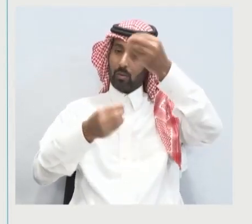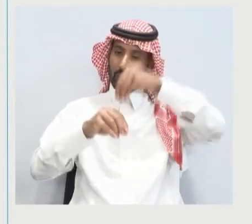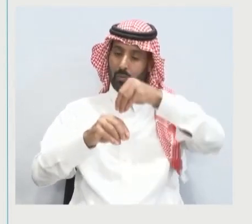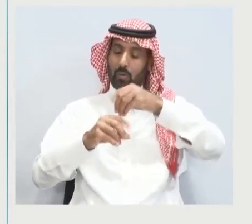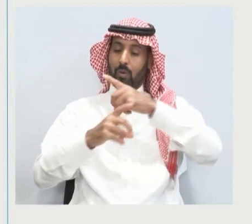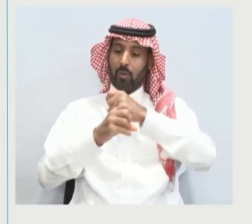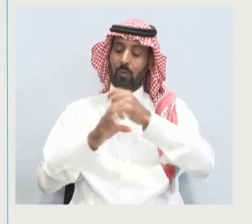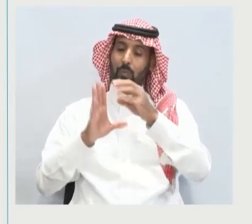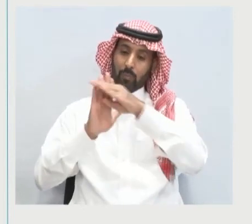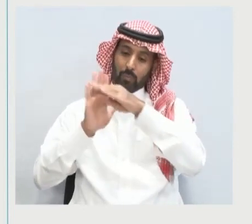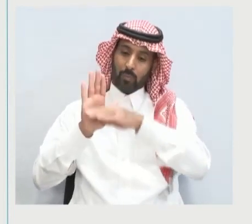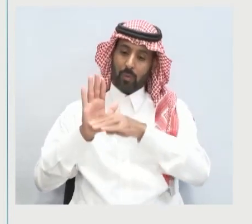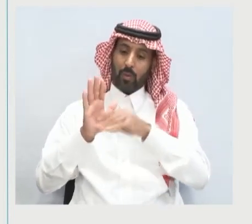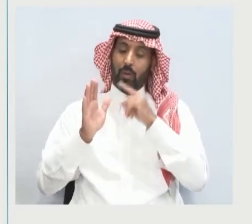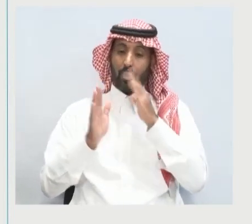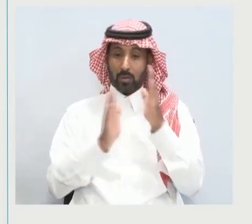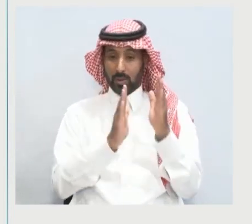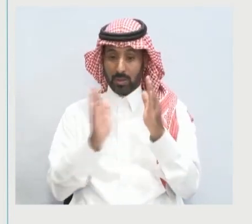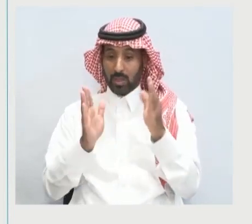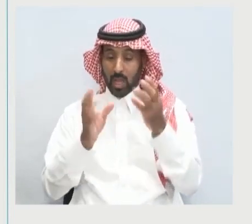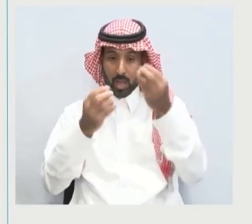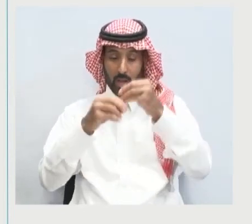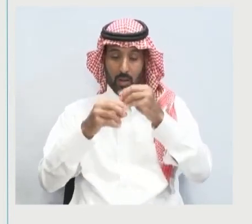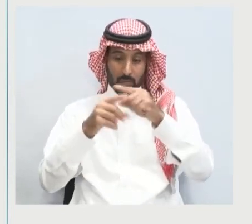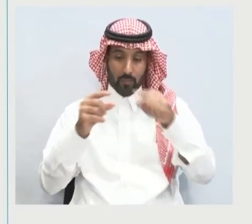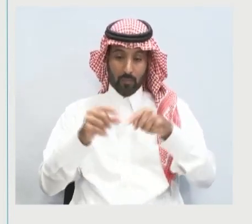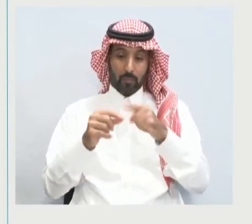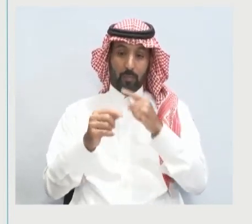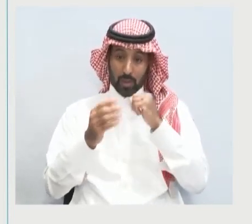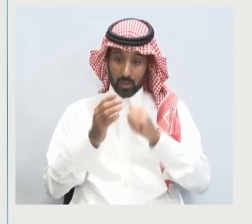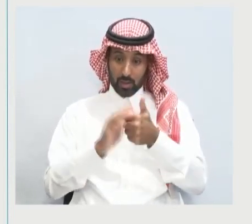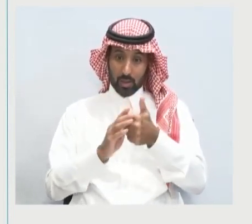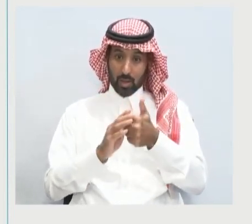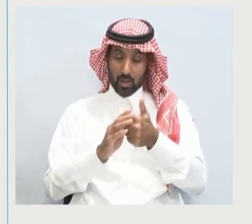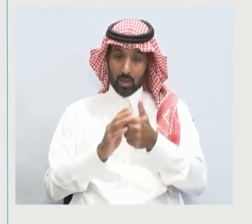يمكنك تنسيق البيانات في برنامج مايكروسوفت اكسل